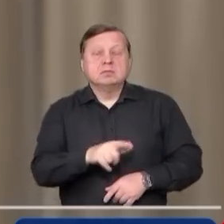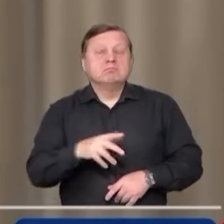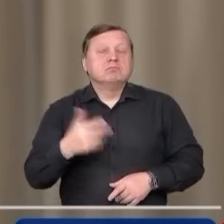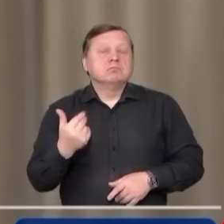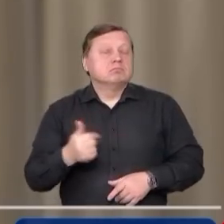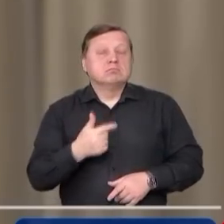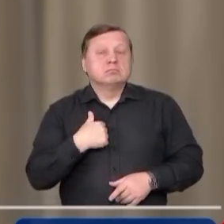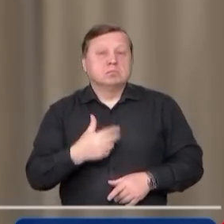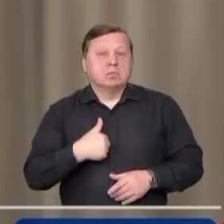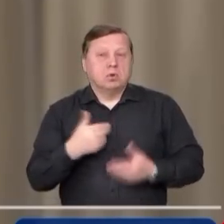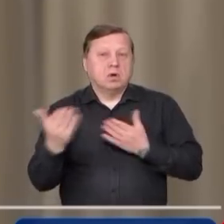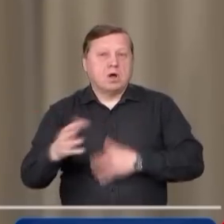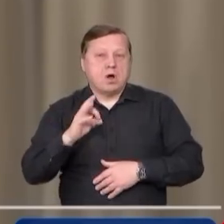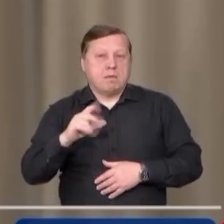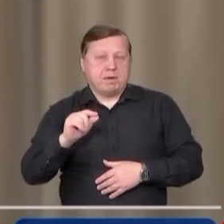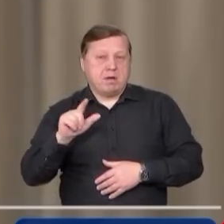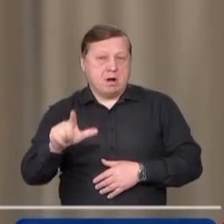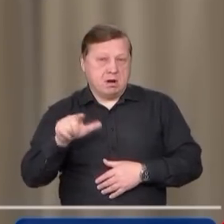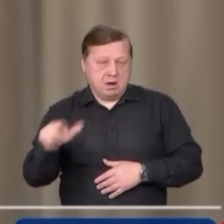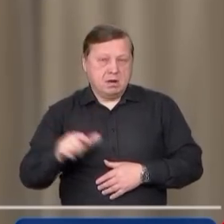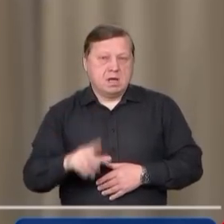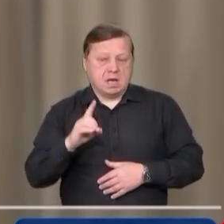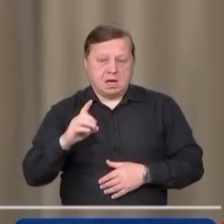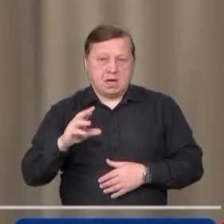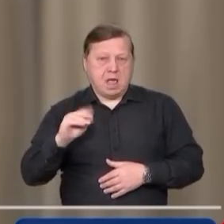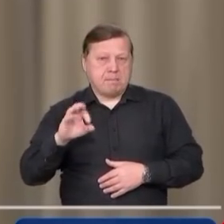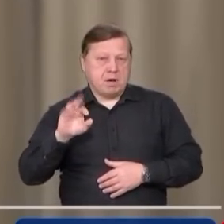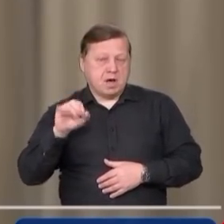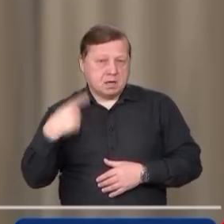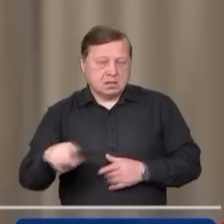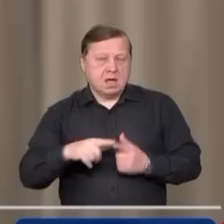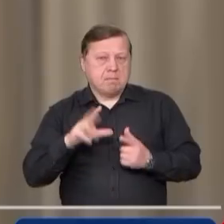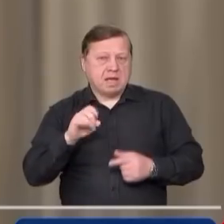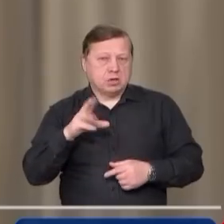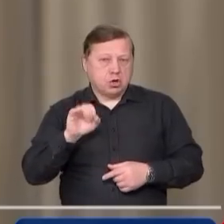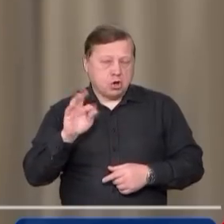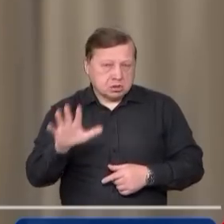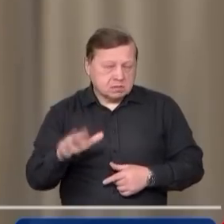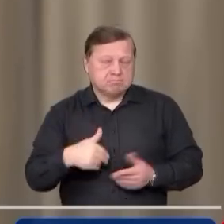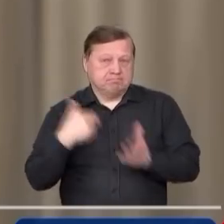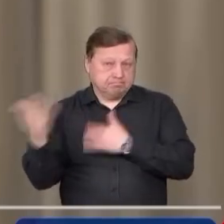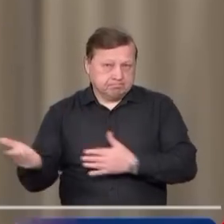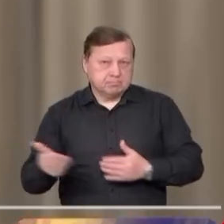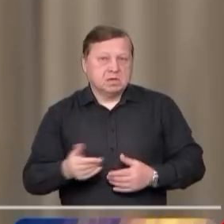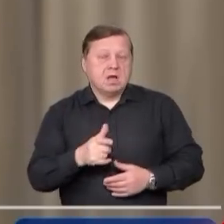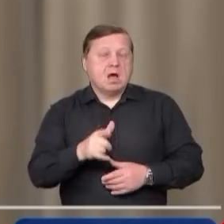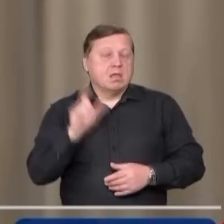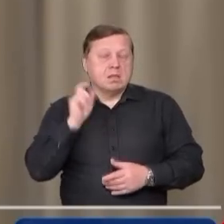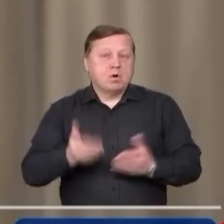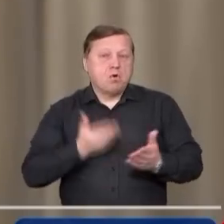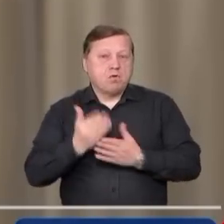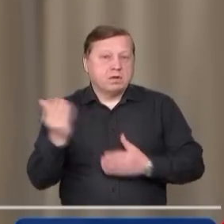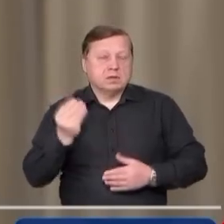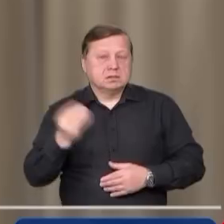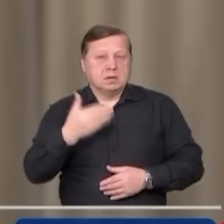wzmocniono OPL Gepardami, Patriotami obecnie. Niemcy oferowały również